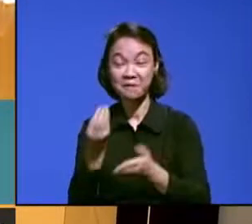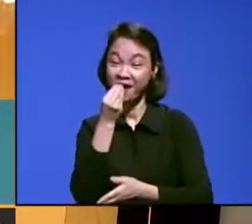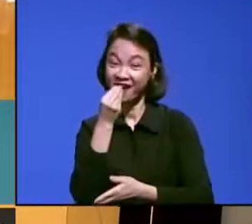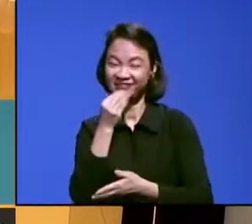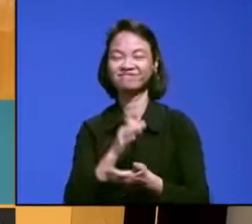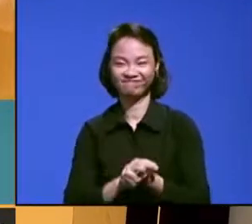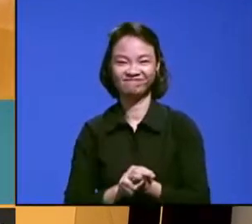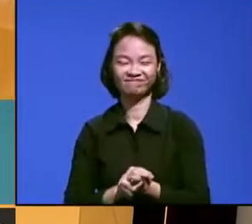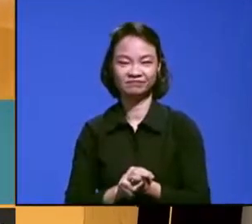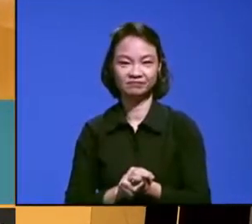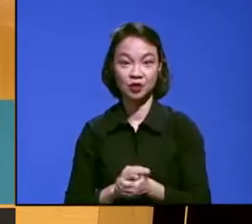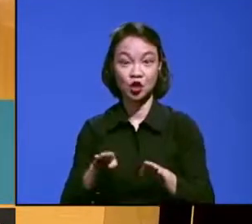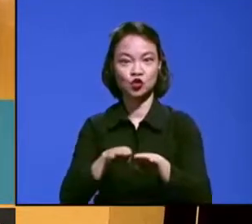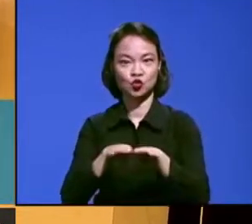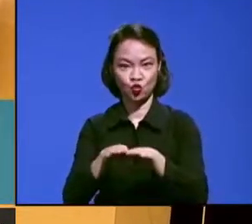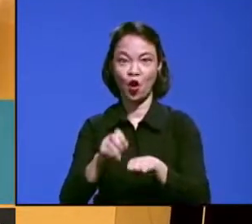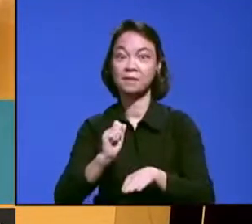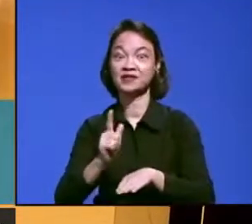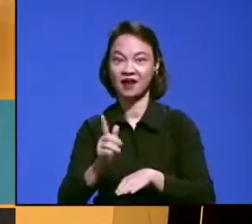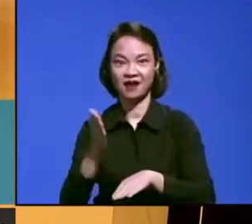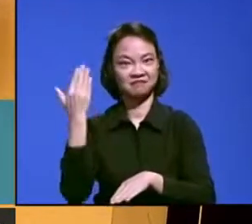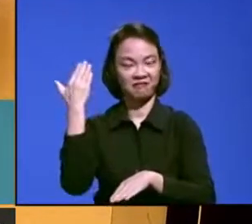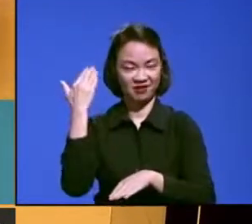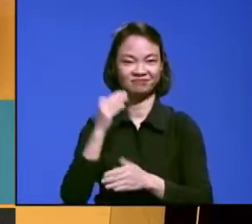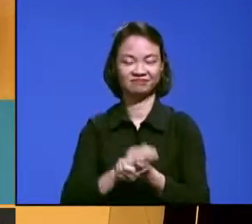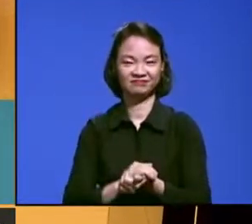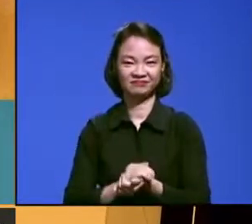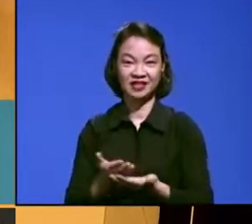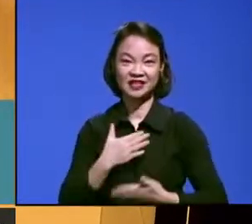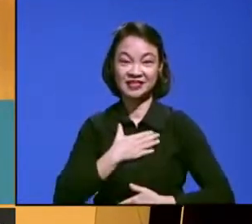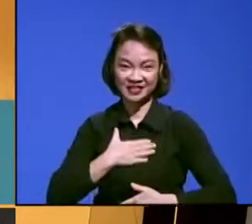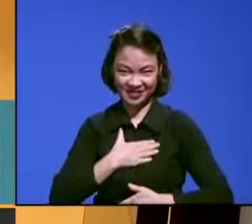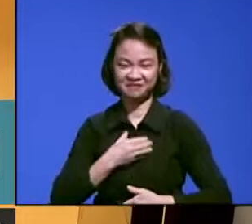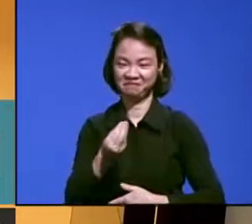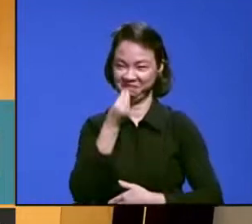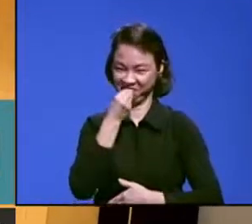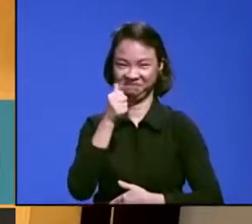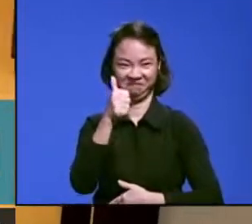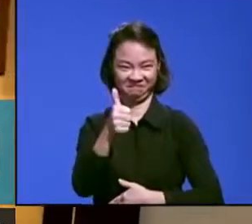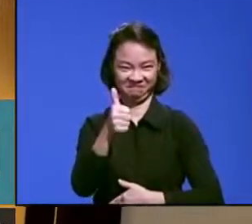sesuai dengan pesanan. Sudah sesuai dengan pesanan, gitu. Selamat menikmati. Selamat pagi.